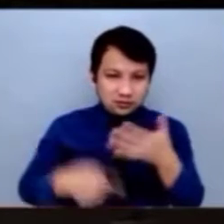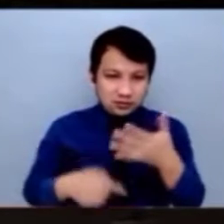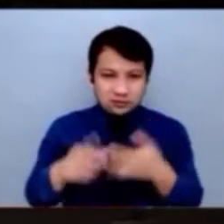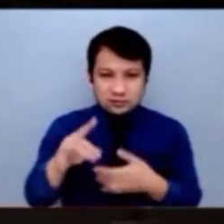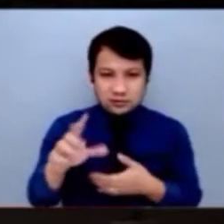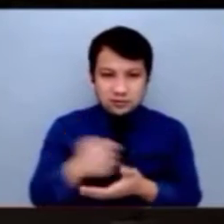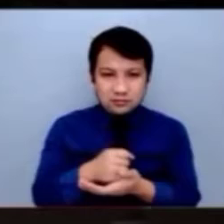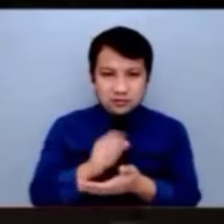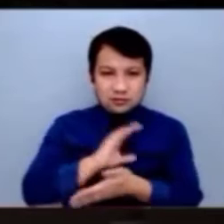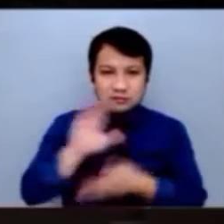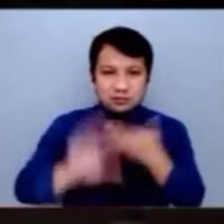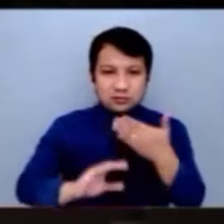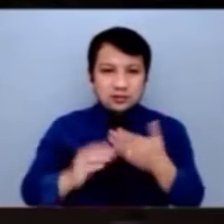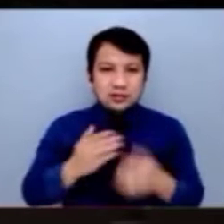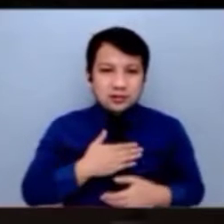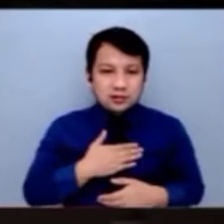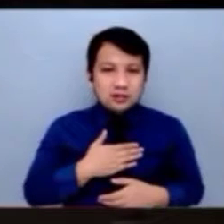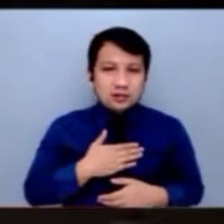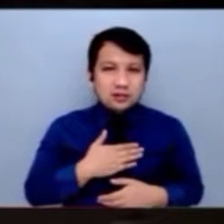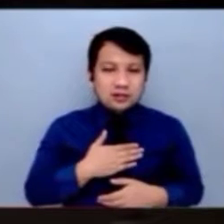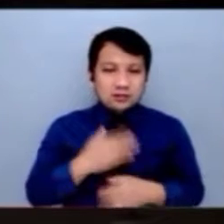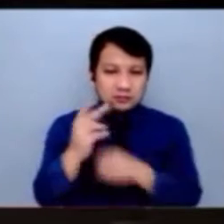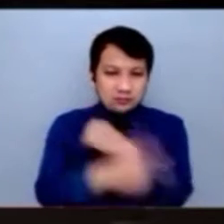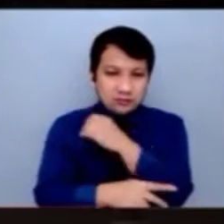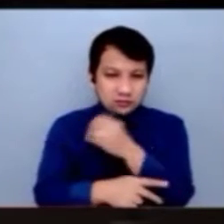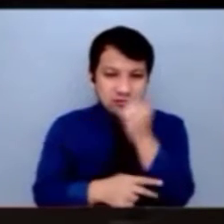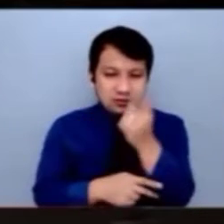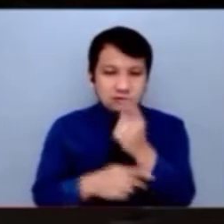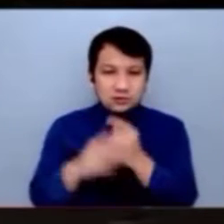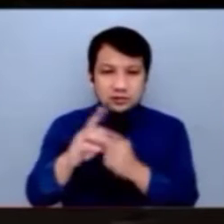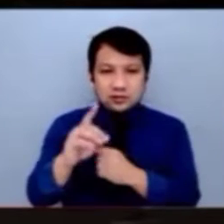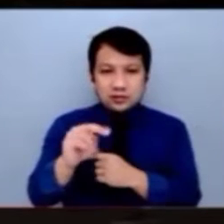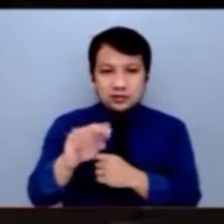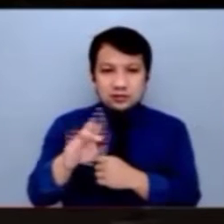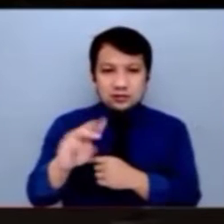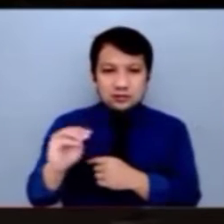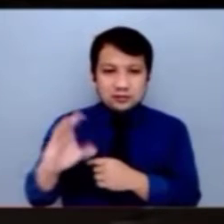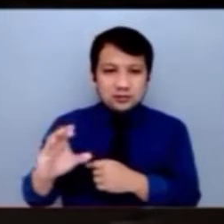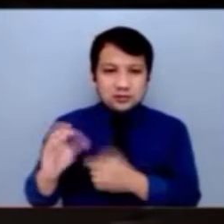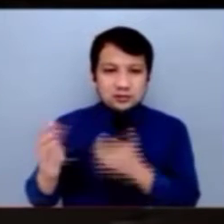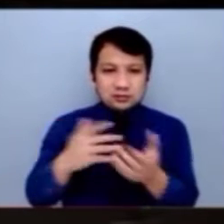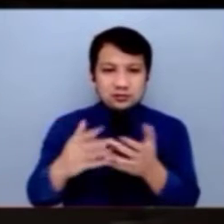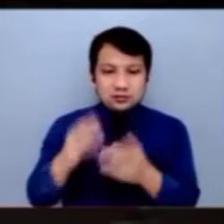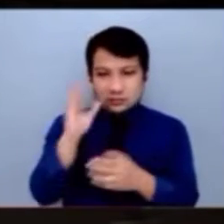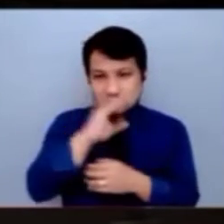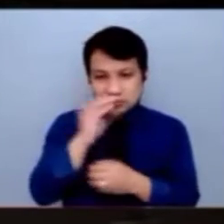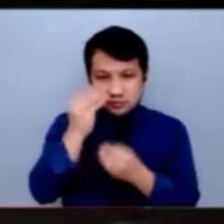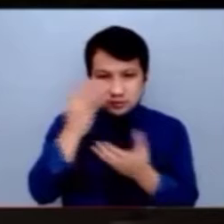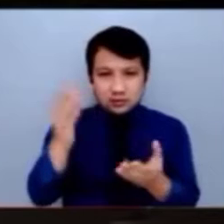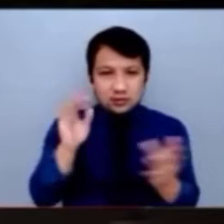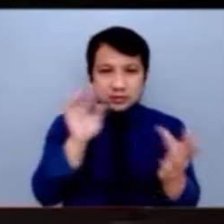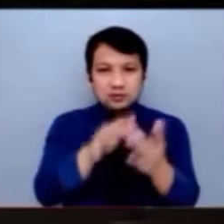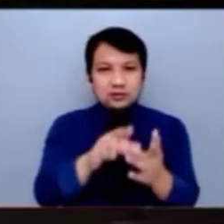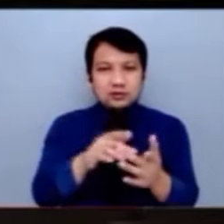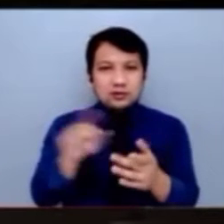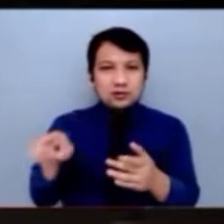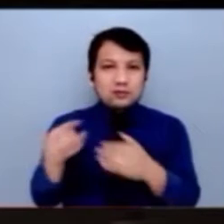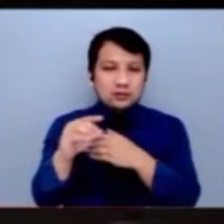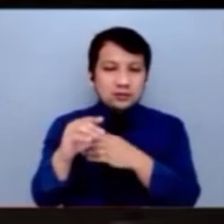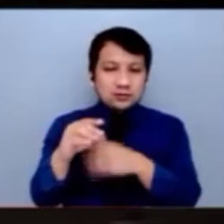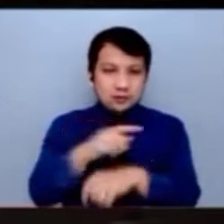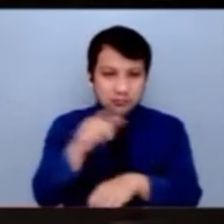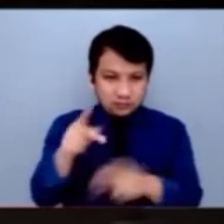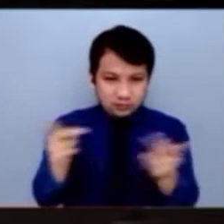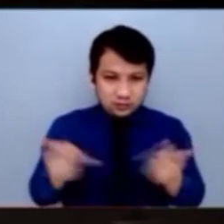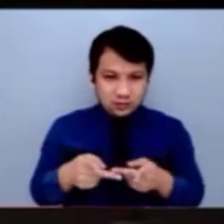kumpletong data ang Provincial Disaster Risk Reduction Management Office dito nga sa Cebu dahil nga hindi nila makontak yung mga kadabayan at lungsod na kanilang nasasakupan.